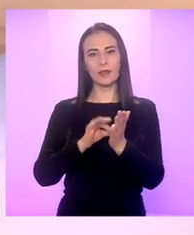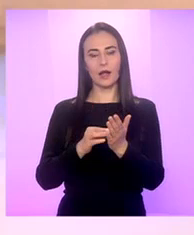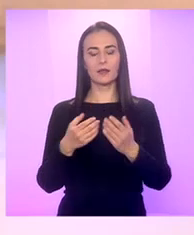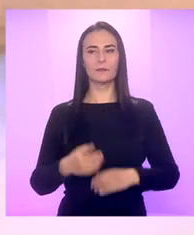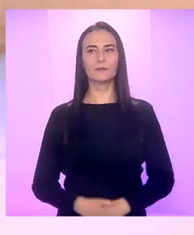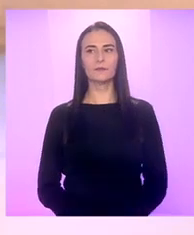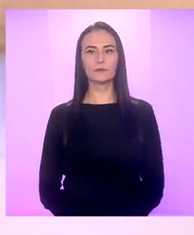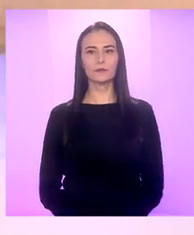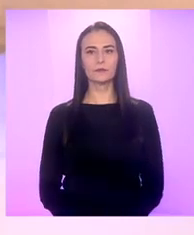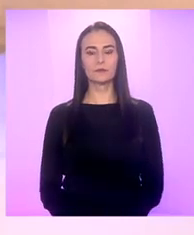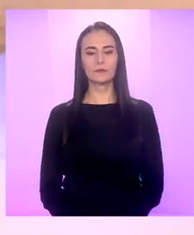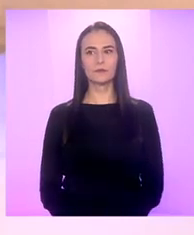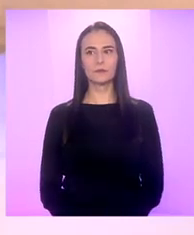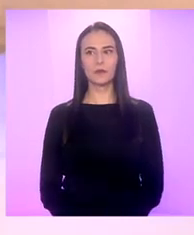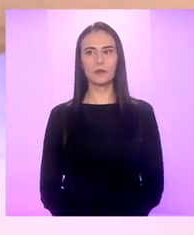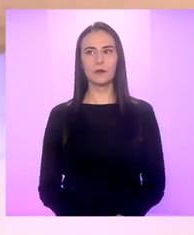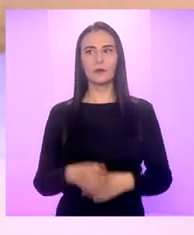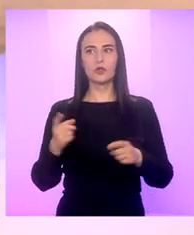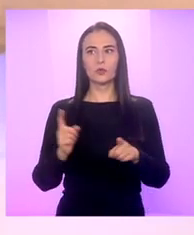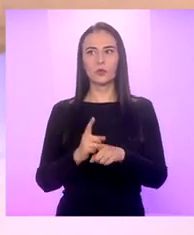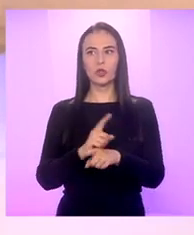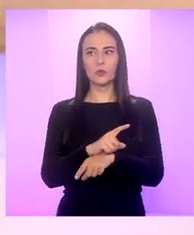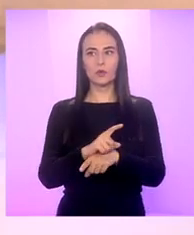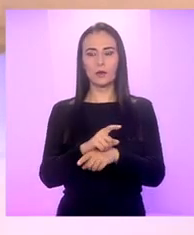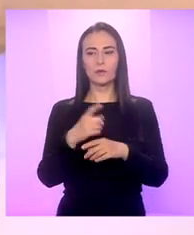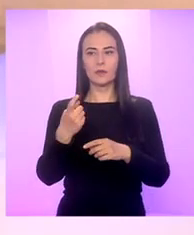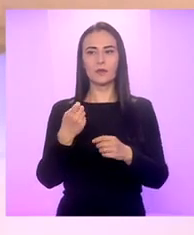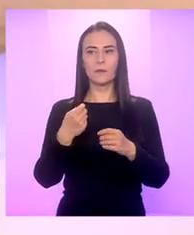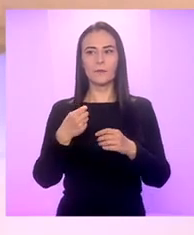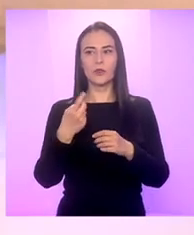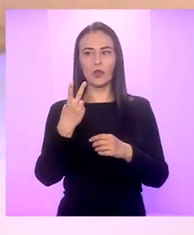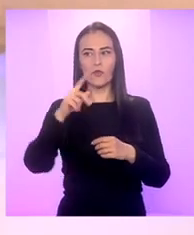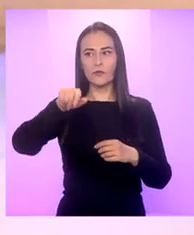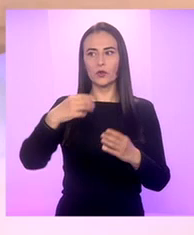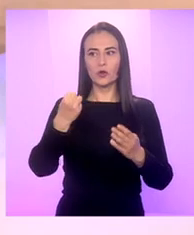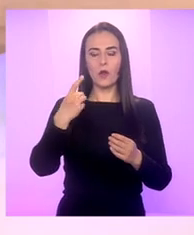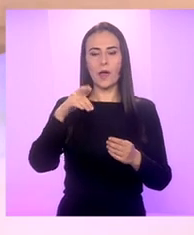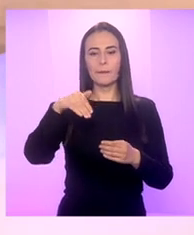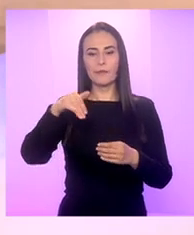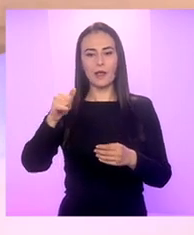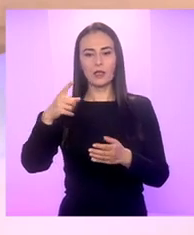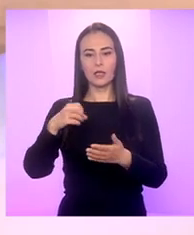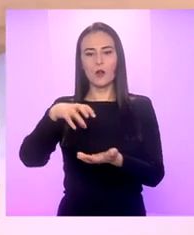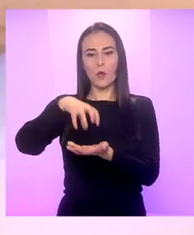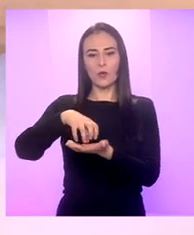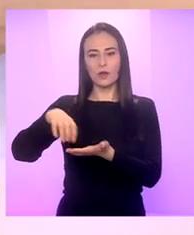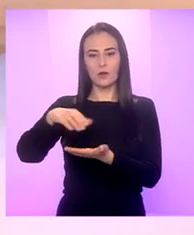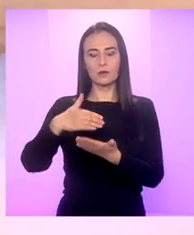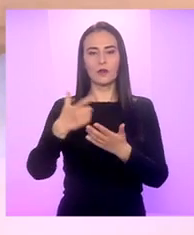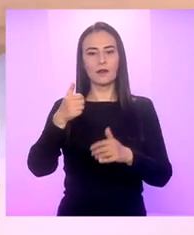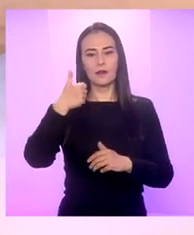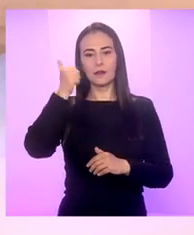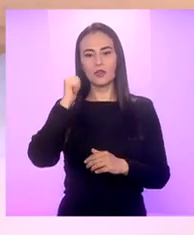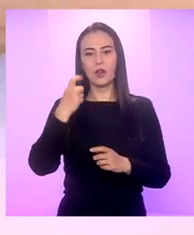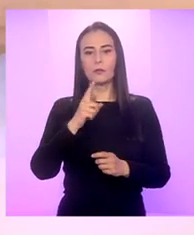informațiile Carla astăzi rata de incidență în capitală este 2,9 la Mia de locuitori după ce Ieri a